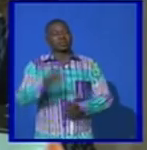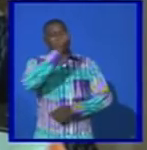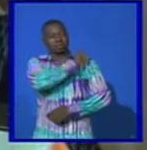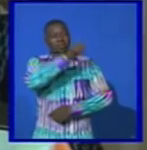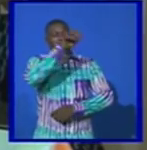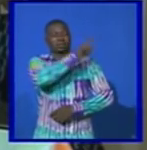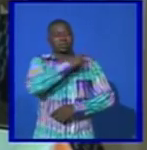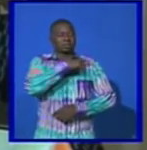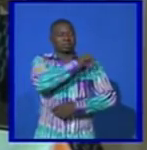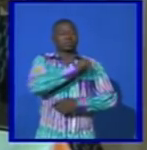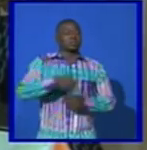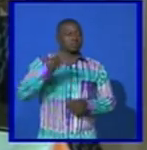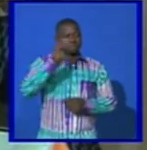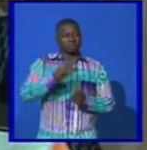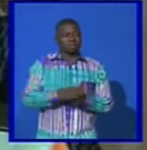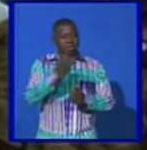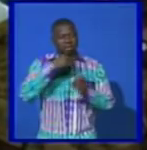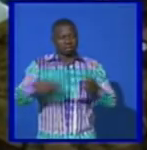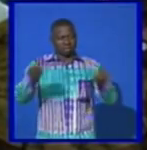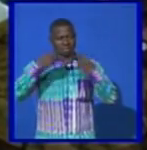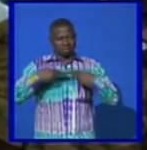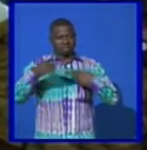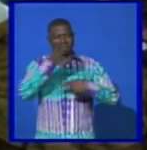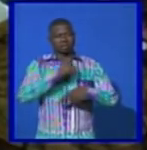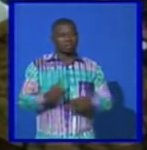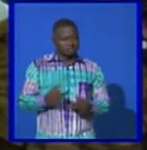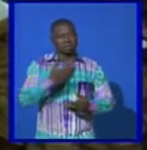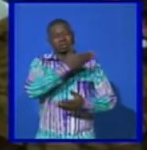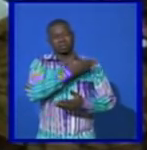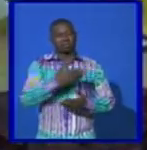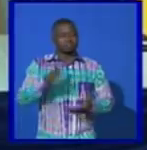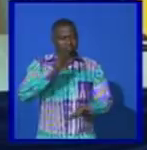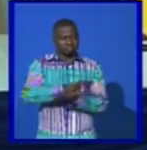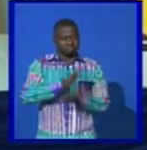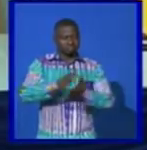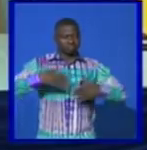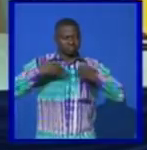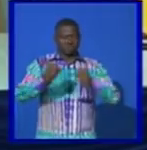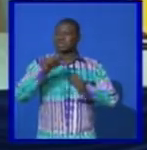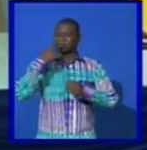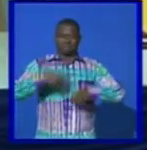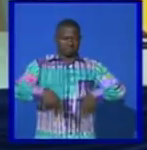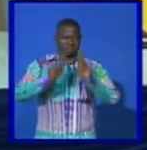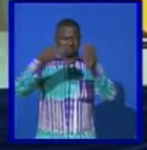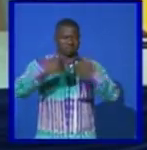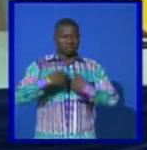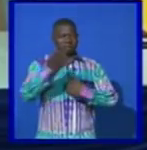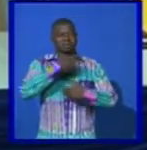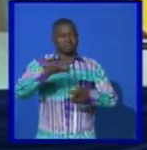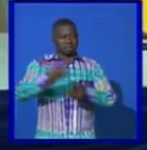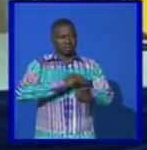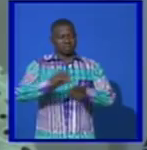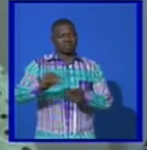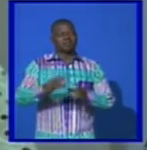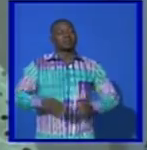Saoudata Kabore reçoivent ici des carnets de santé. Des carnets qui vont leur permettre d'avoir accès à des soins gratuits.